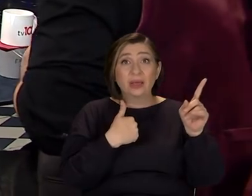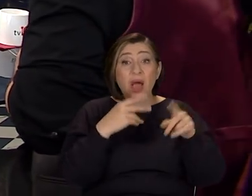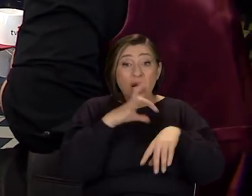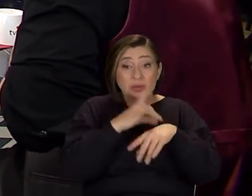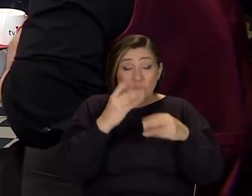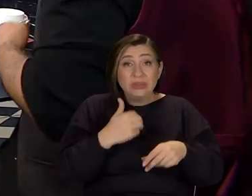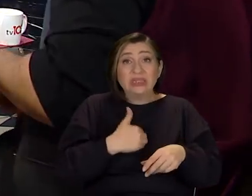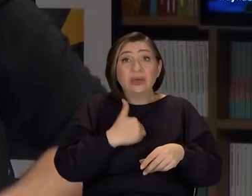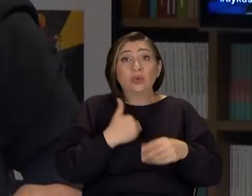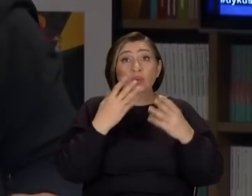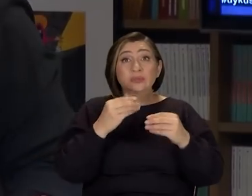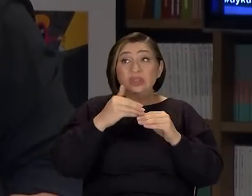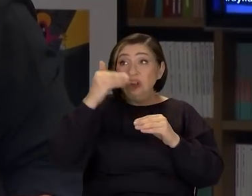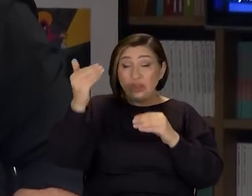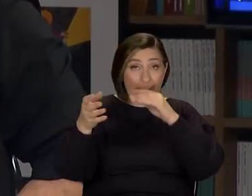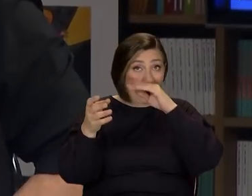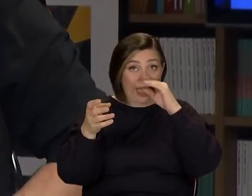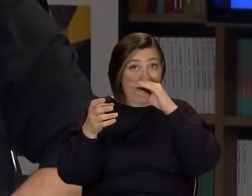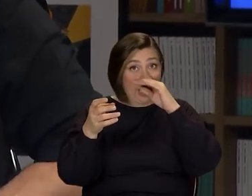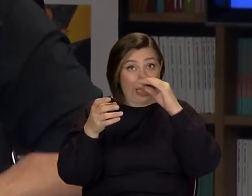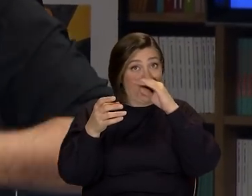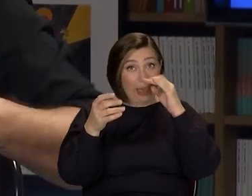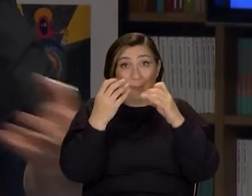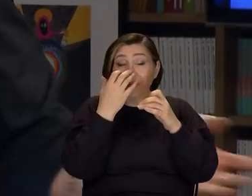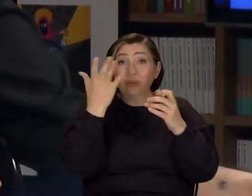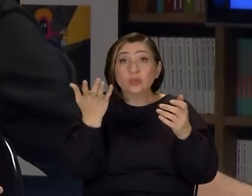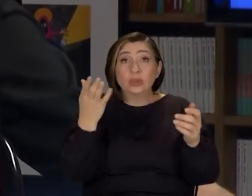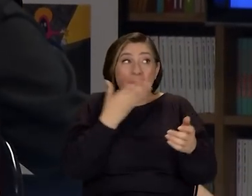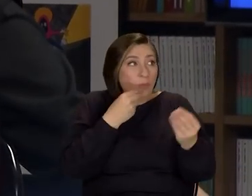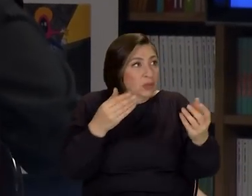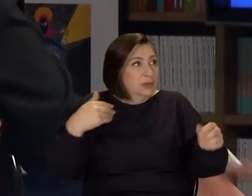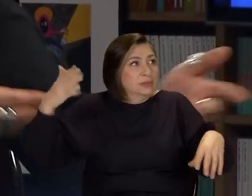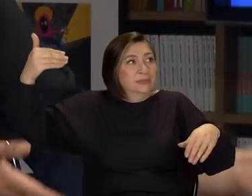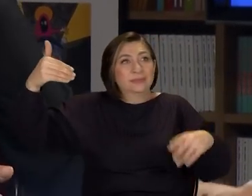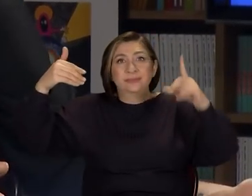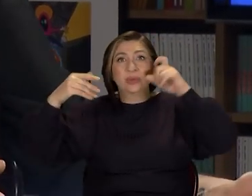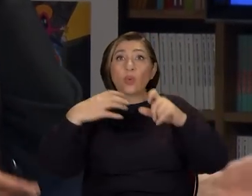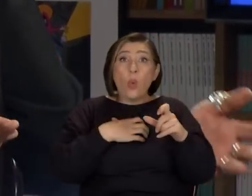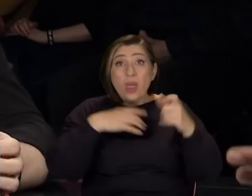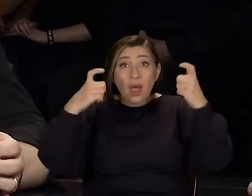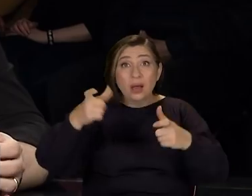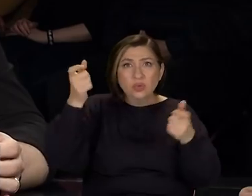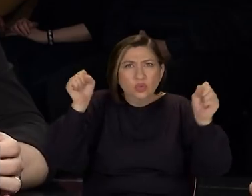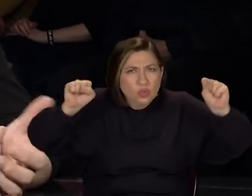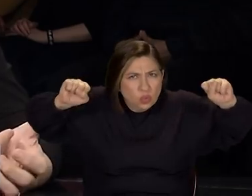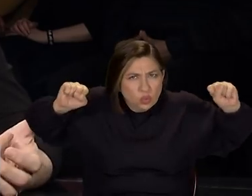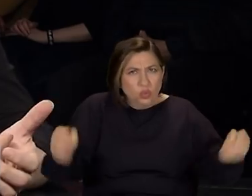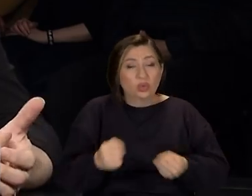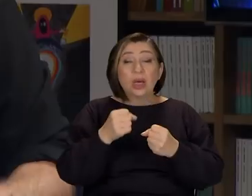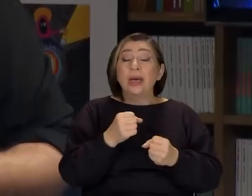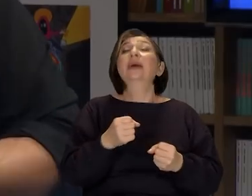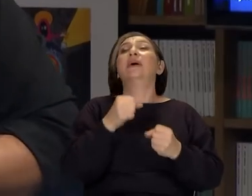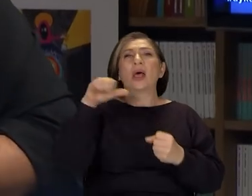zatürre oldum abi. Hmm. Çünkü dışarıdasın. Ve bekliyorsun değil mi? Çünkü ayıp olacak. Konya'ya gitmişsin yani. Evet, ve tabii ya, hayır